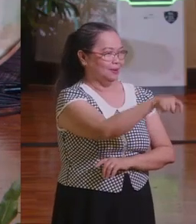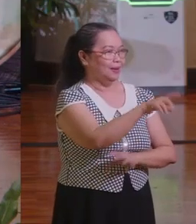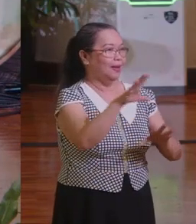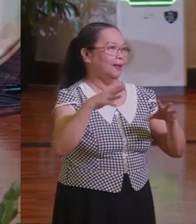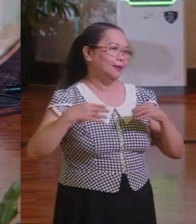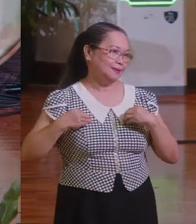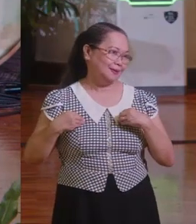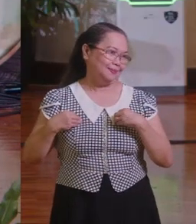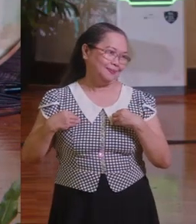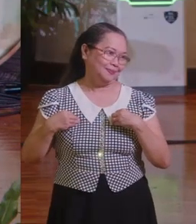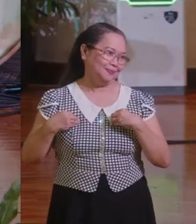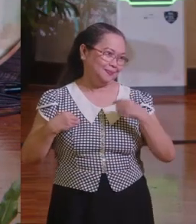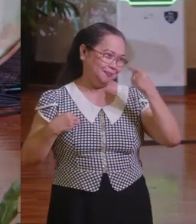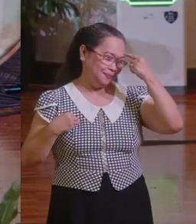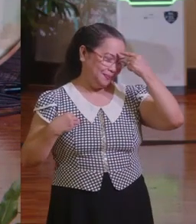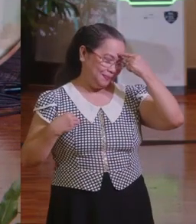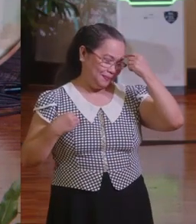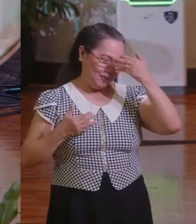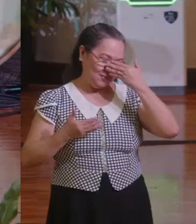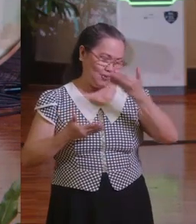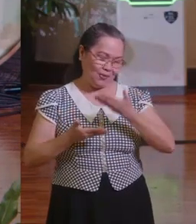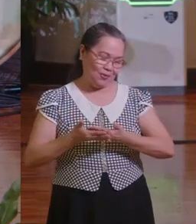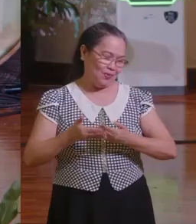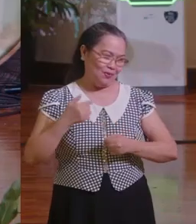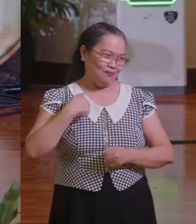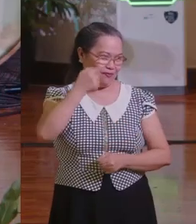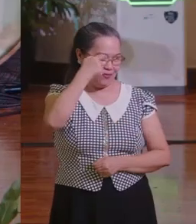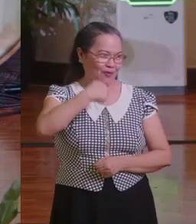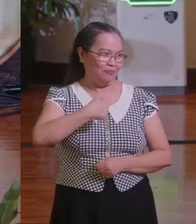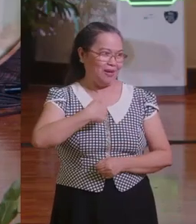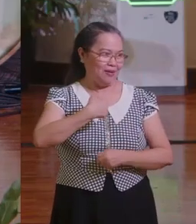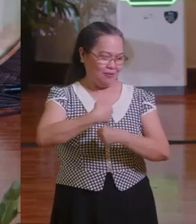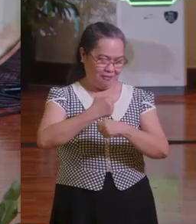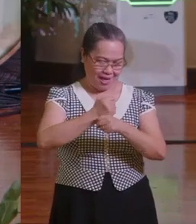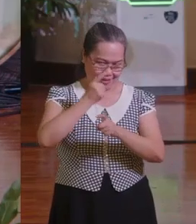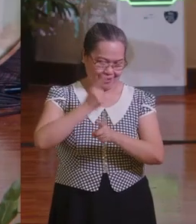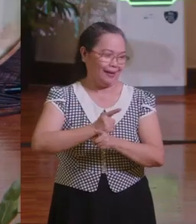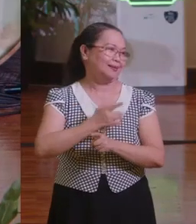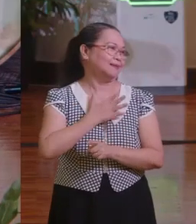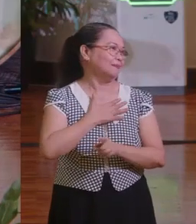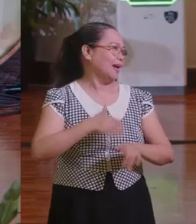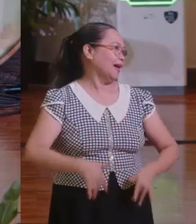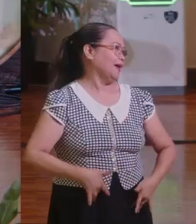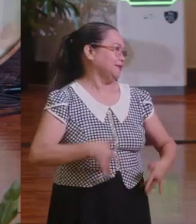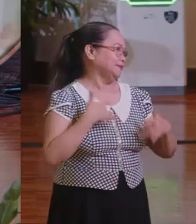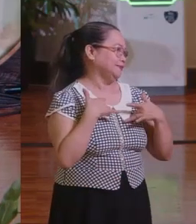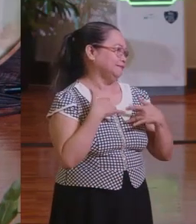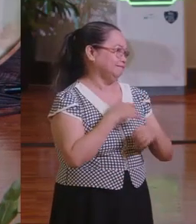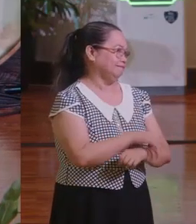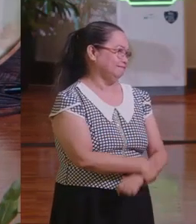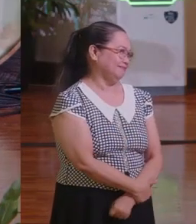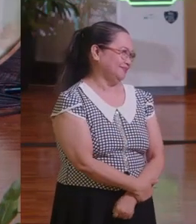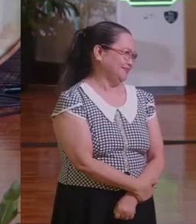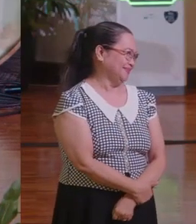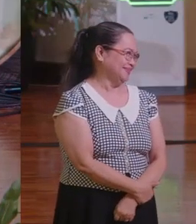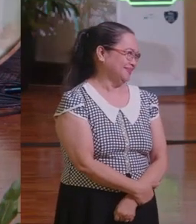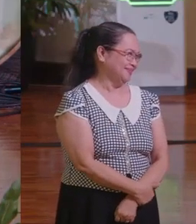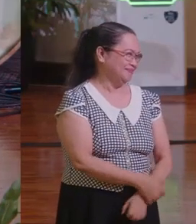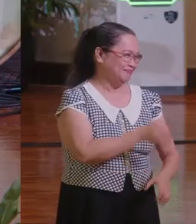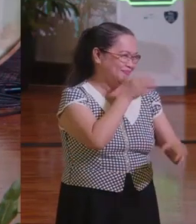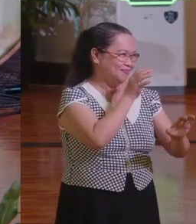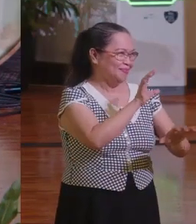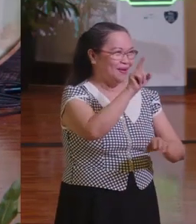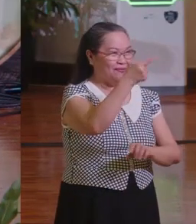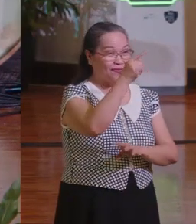tatanggapin ko, sapagkat yun ay mabuti kung ako ay tinutuwid. So this is a mandate. Sabi sa 1